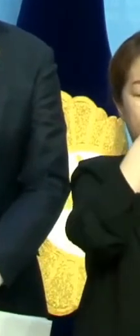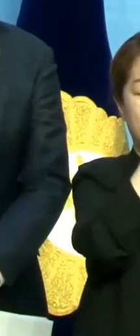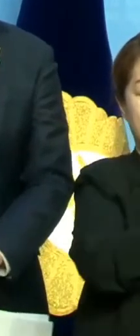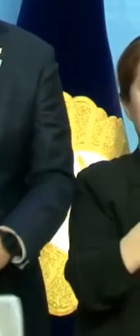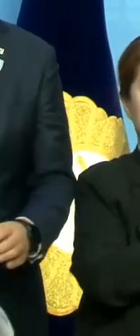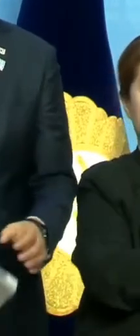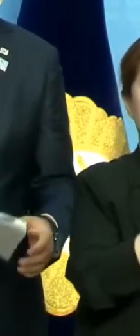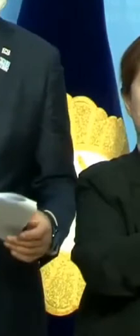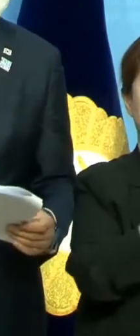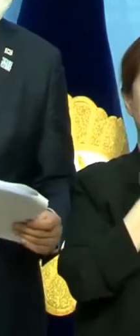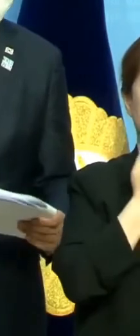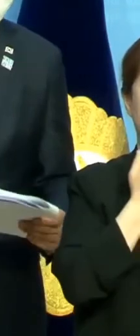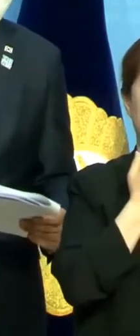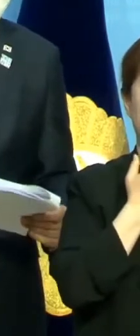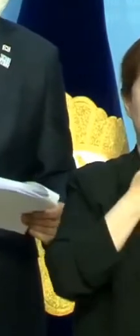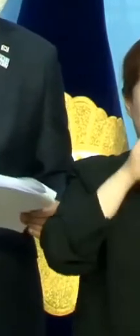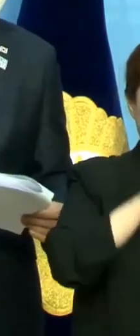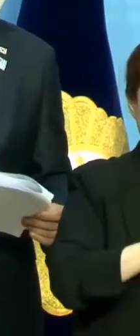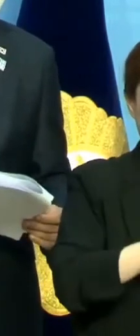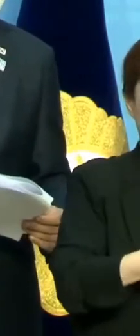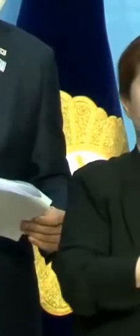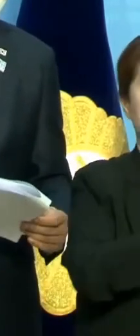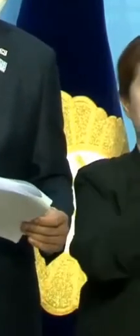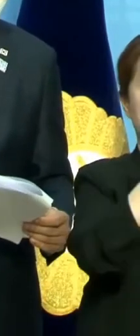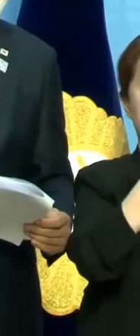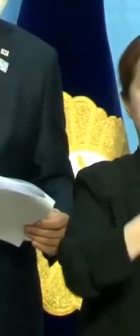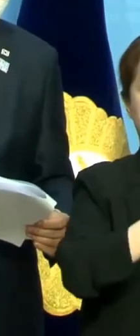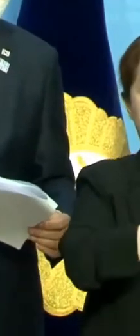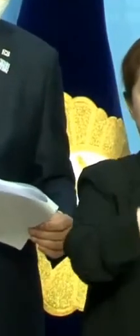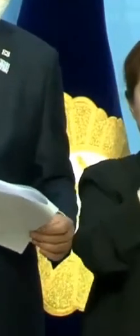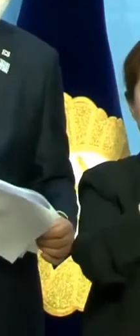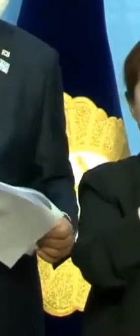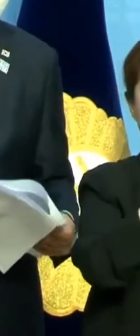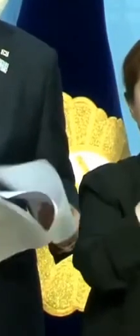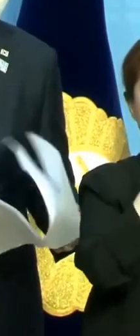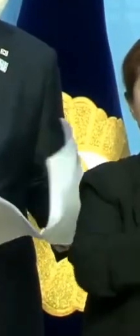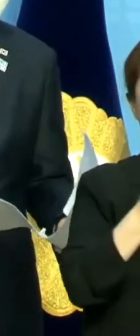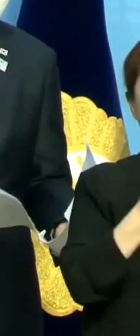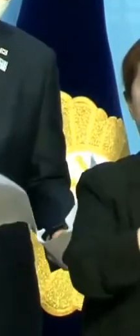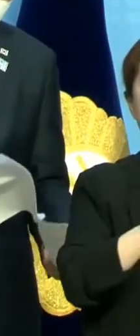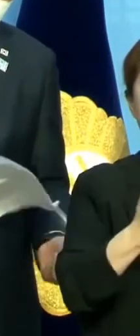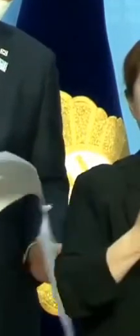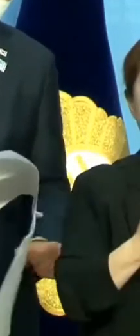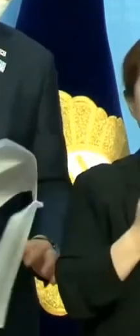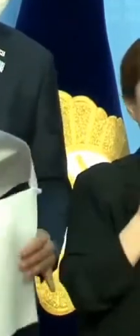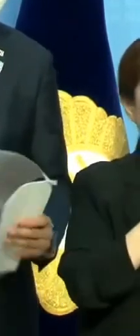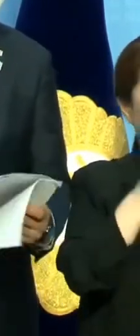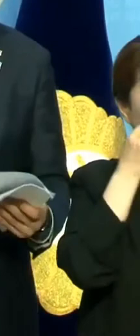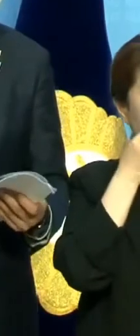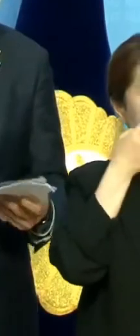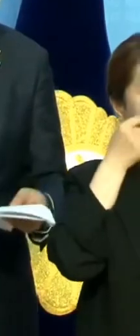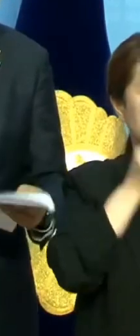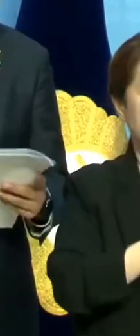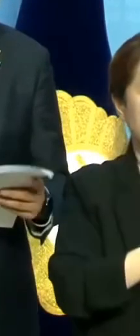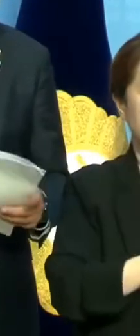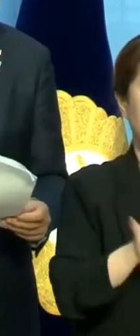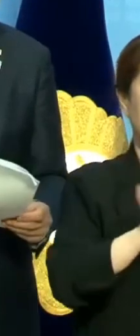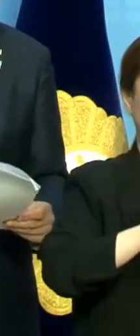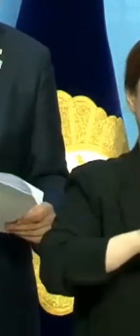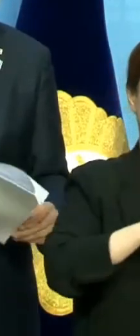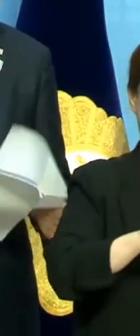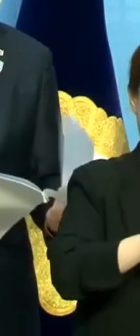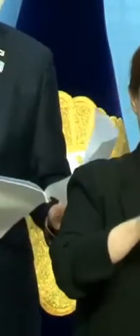않았습니다. 마땅히 존중해야 할 인격체로 대우하지 않았습니다. 언제든 쓰다 버릴 수 있는 소모품,